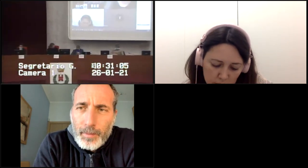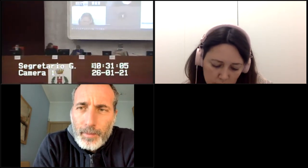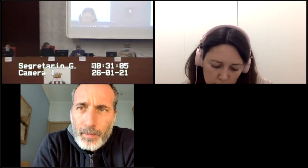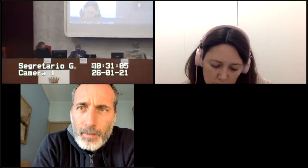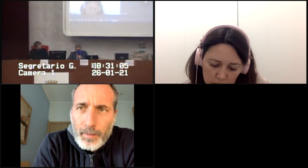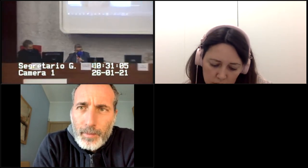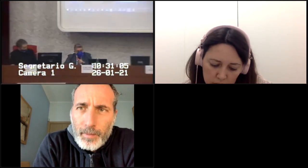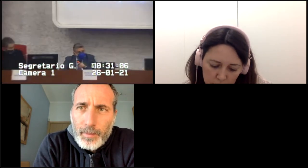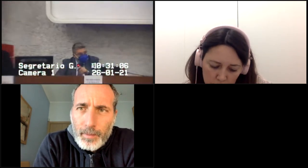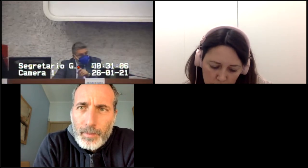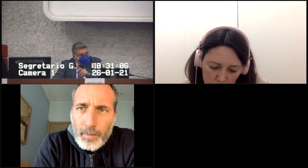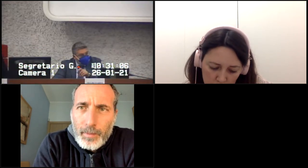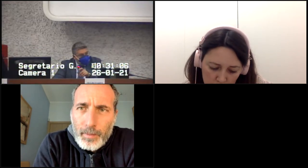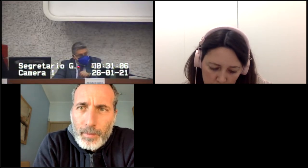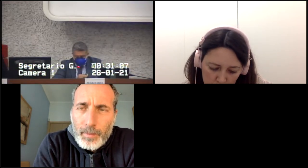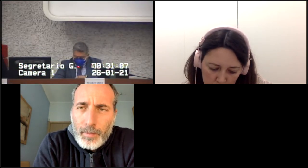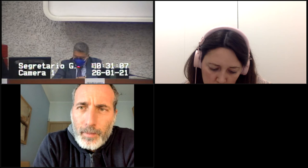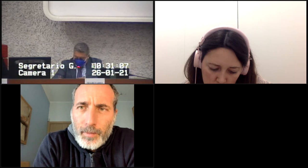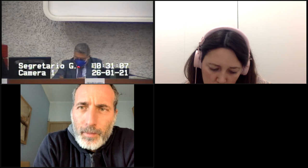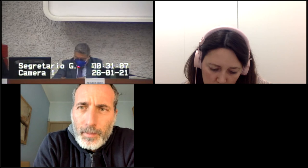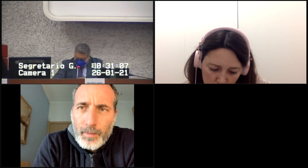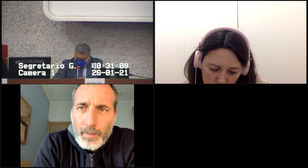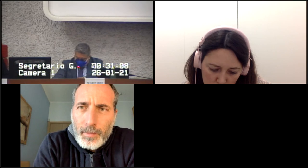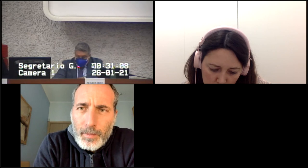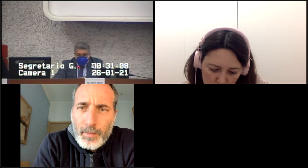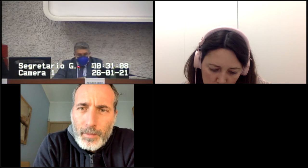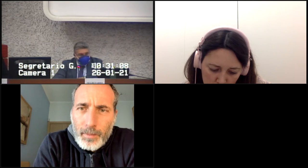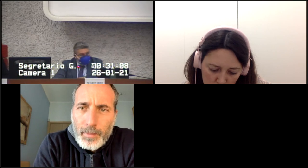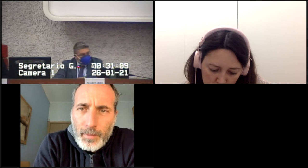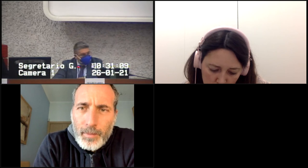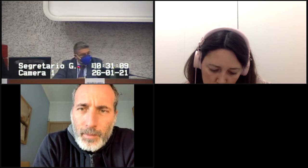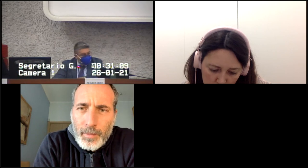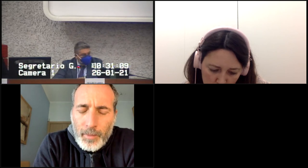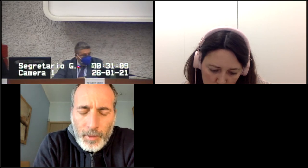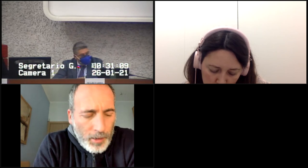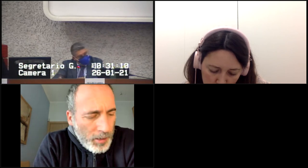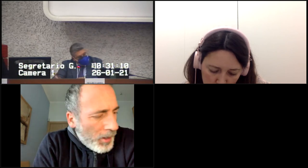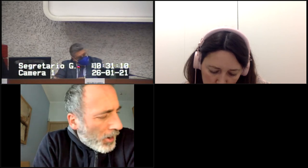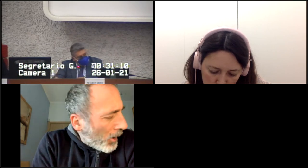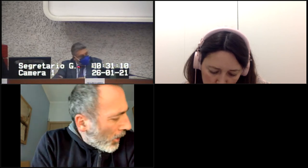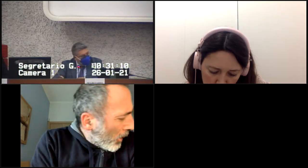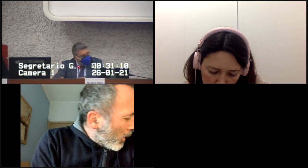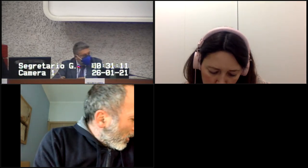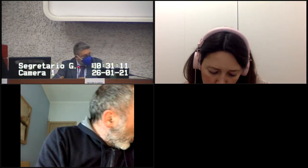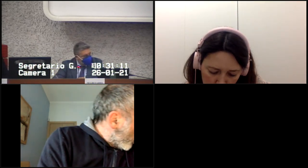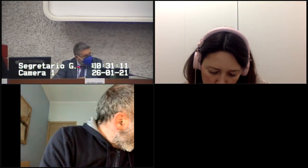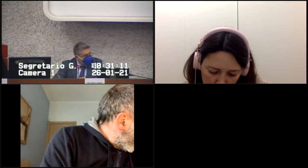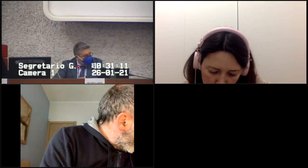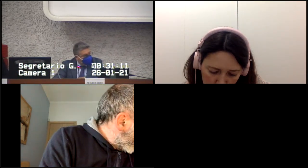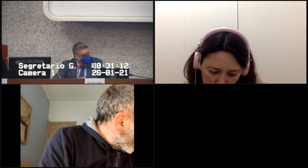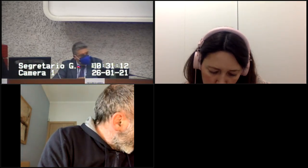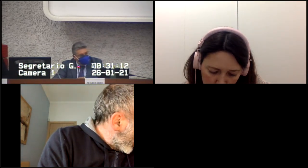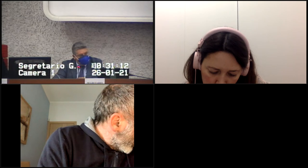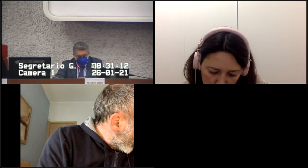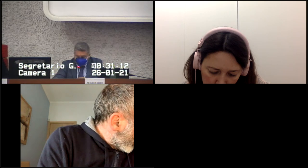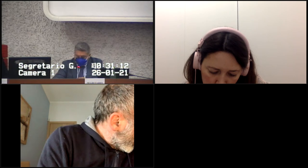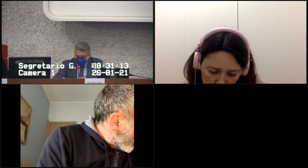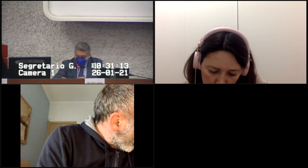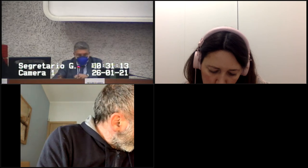Allora sono 15 favorevoli, 6 più 1 da remoto, 7